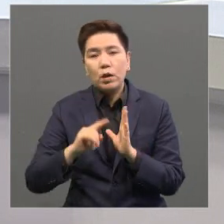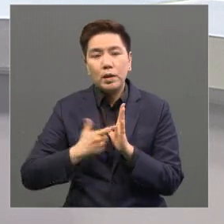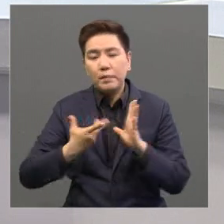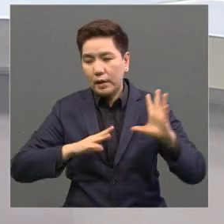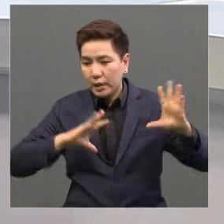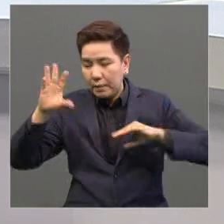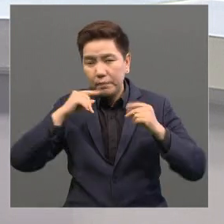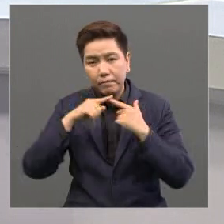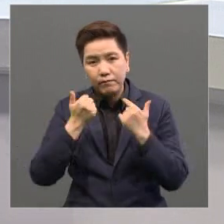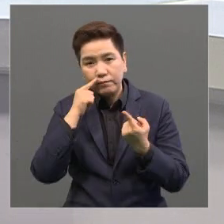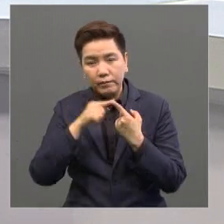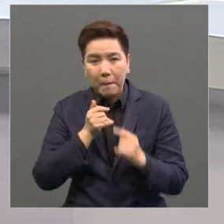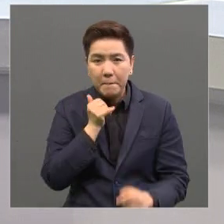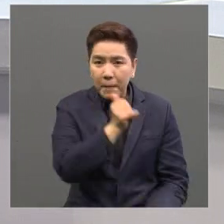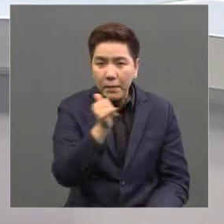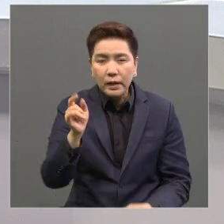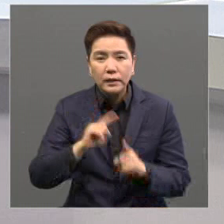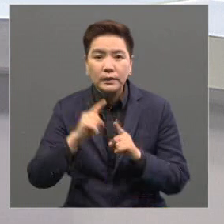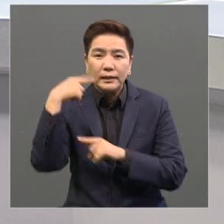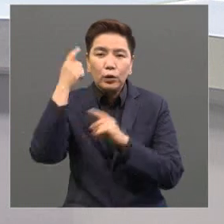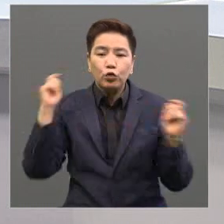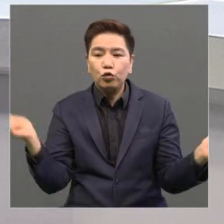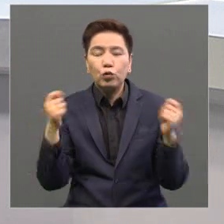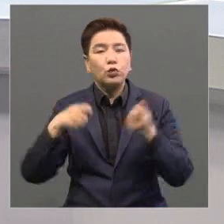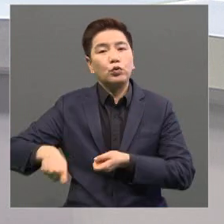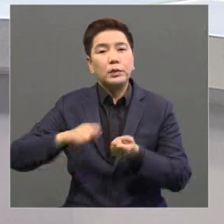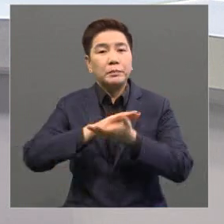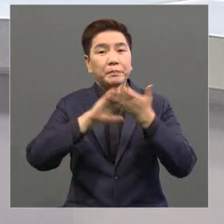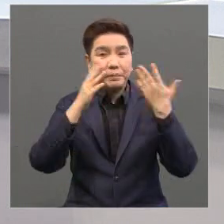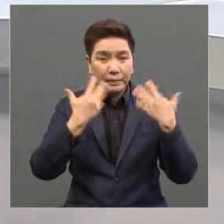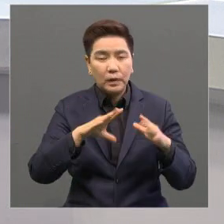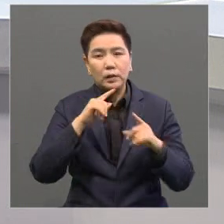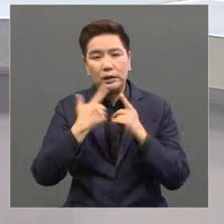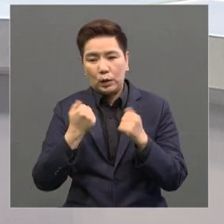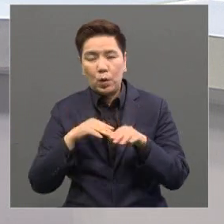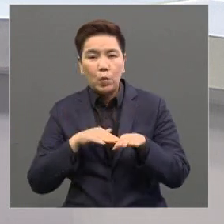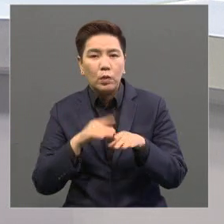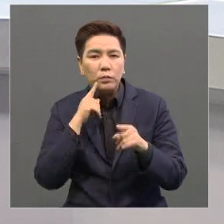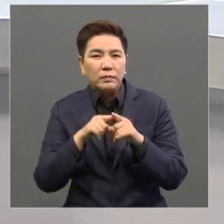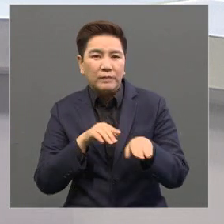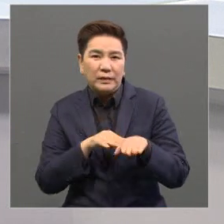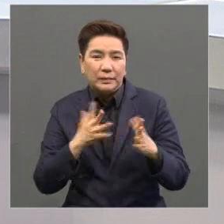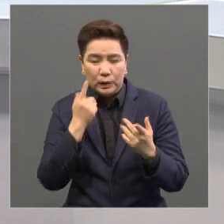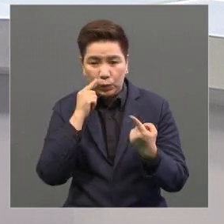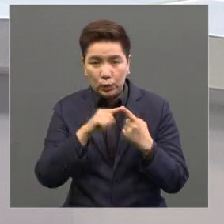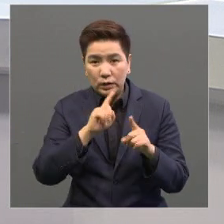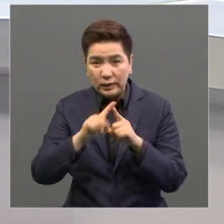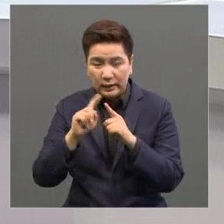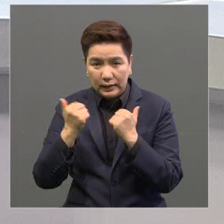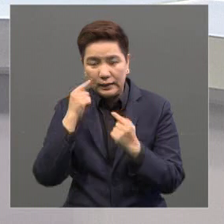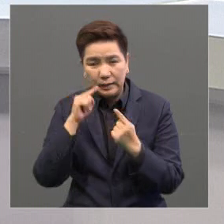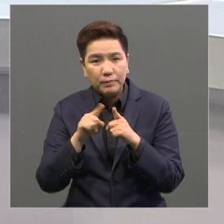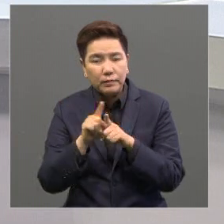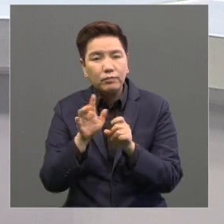ทยอยวางแผนในการเดินทางกลับจากการฉลองสงกรานต์เนี่ยทำให้รถไม่ค่อยที่จะหนาแน่นในหลายๆพื้นที่